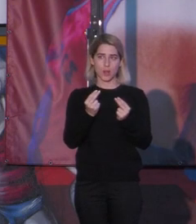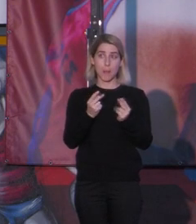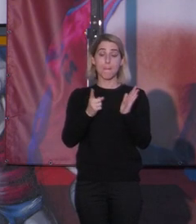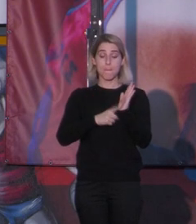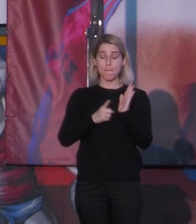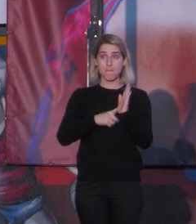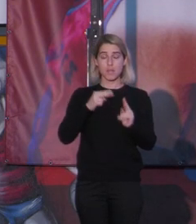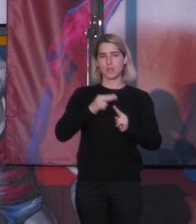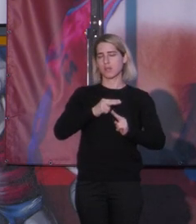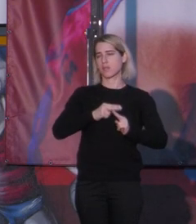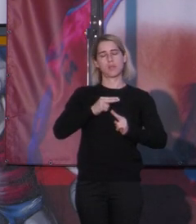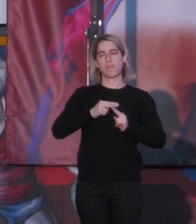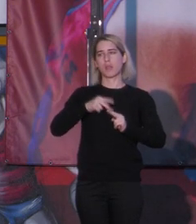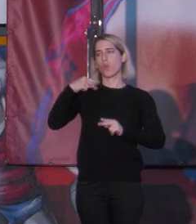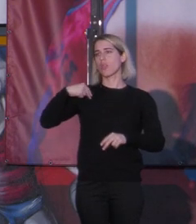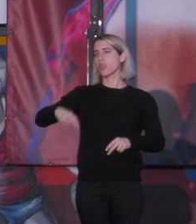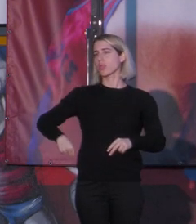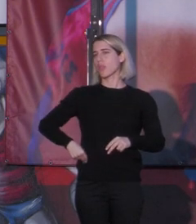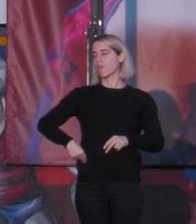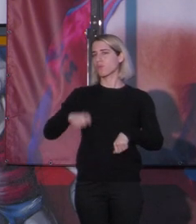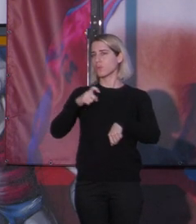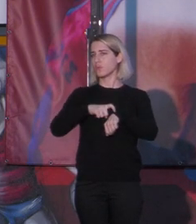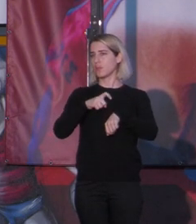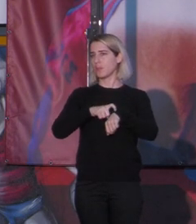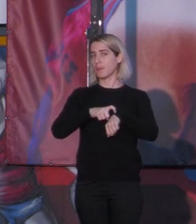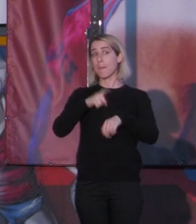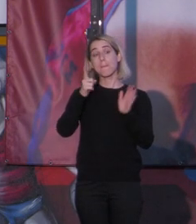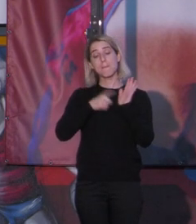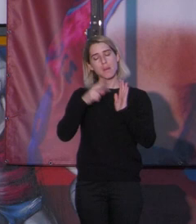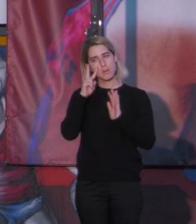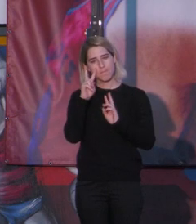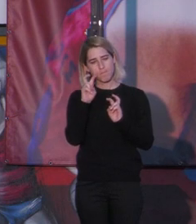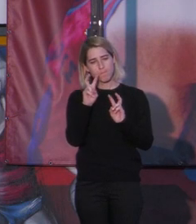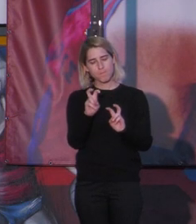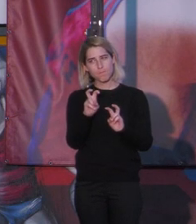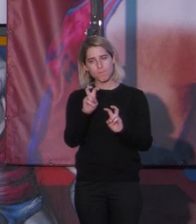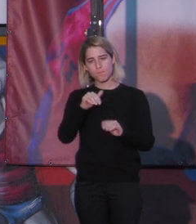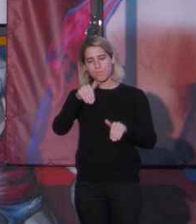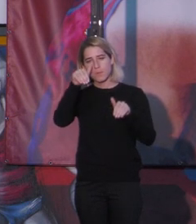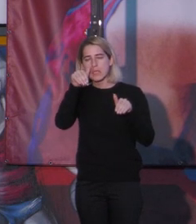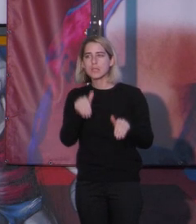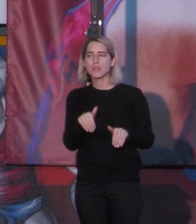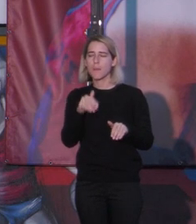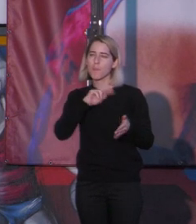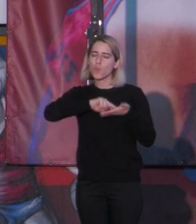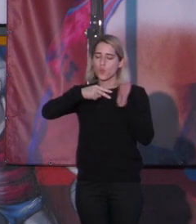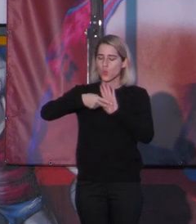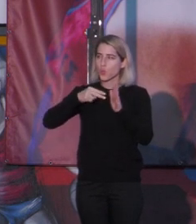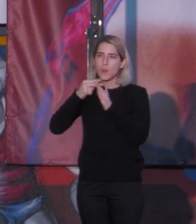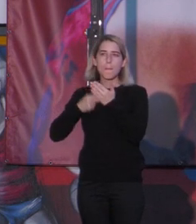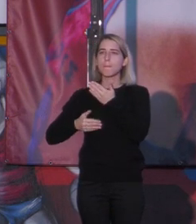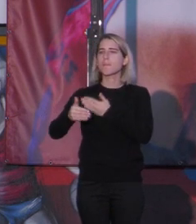πολύ σημαντική στιγμή για το Δήμο Νέας Σμύρνης. Οφείλουμε να διαβάσουμε με βλάβη, με πολύ προσοχή, αυτά που θα